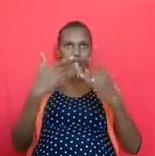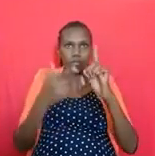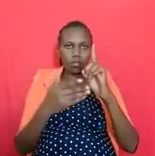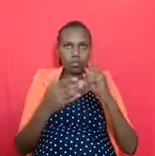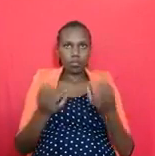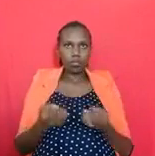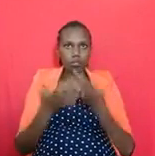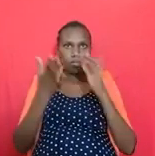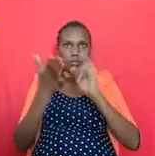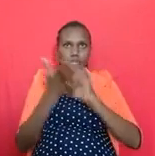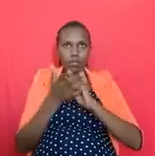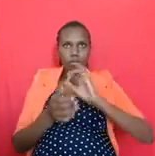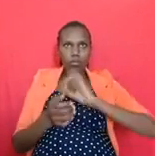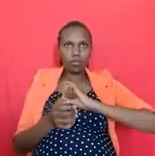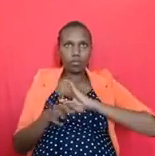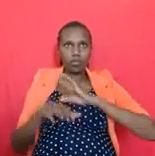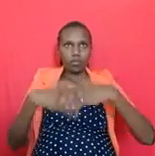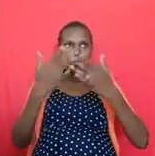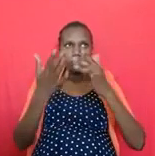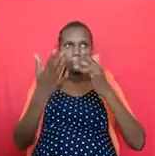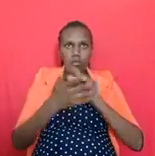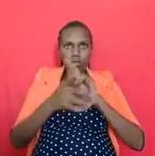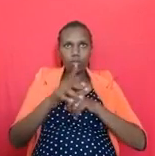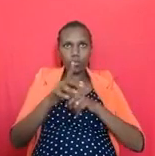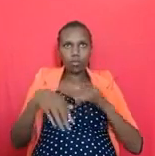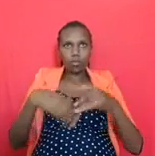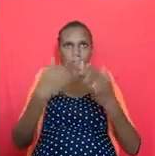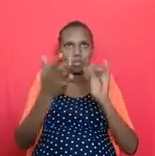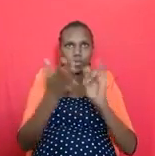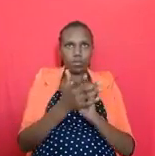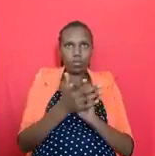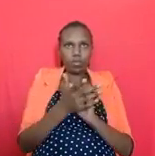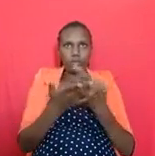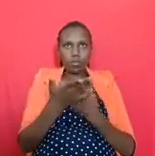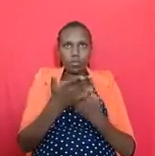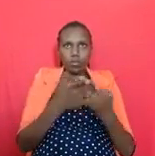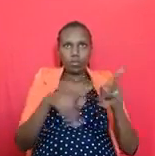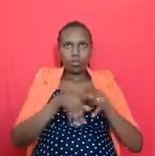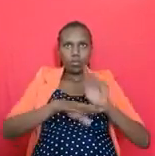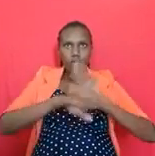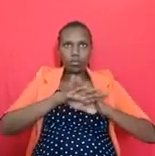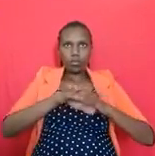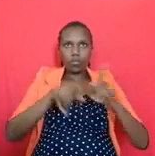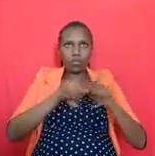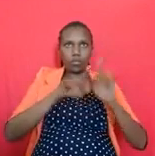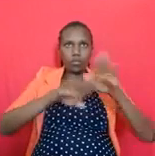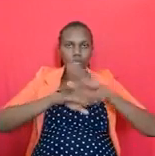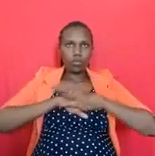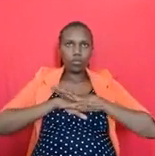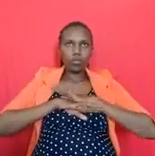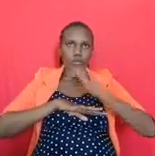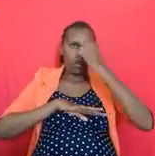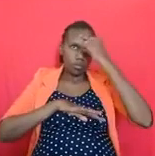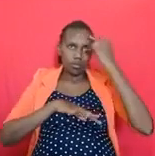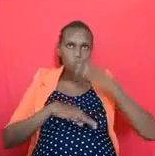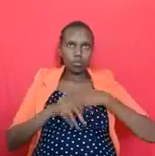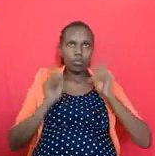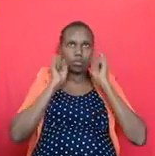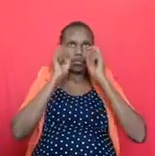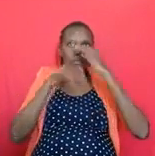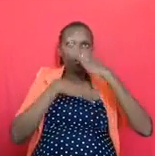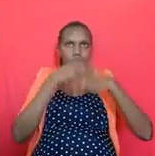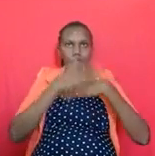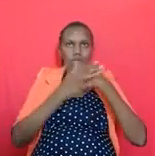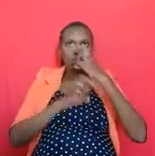rĩmwe nake nĩwe mwene werutire rĩmwe hĩndĩ ĩyo akĩruta igongona rĩarĩ rĩthingu na rĩagĩrĩru kũna na rĩarĩ rĩiganu nĩ ũndũ wa mehia ma thĩ